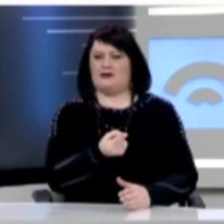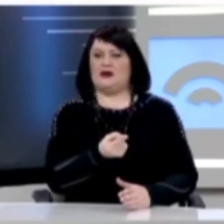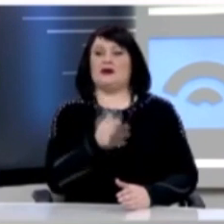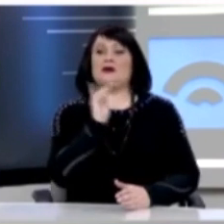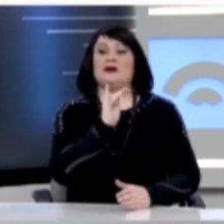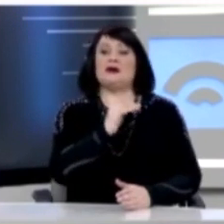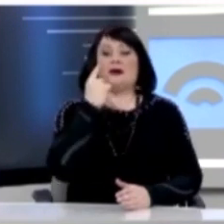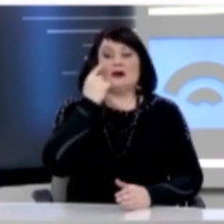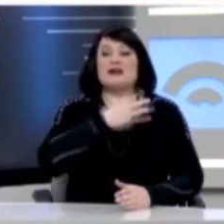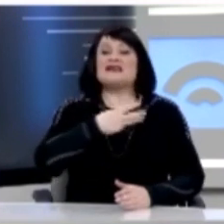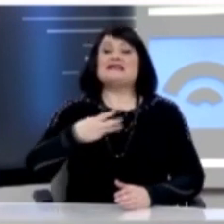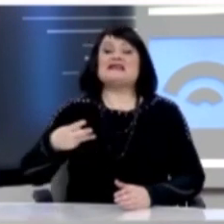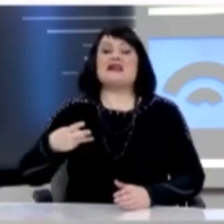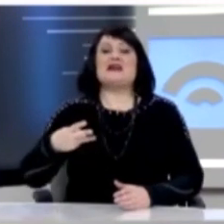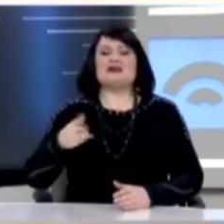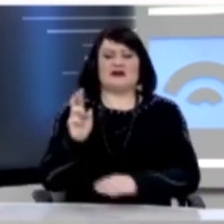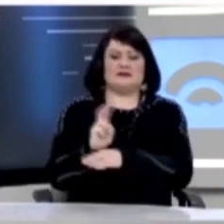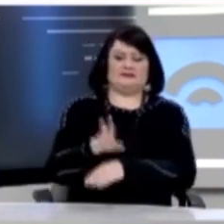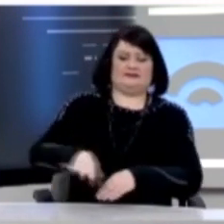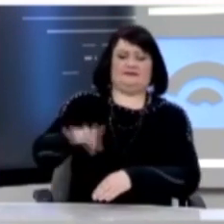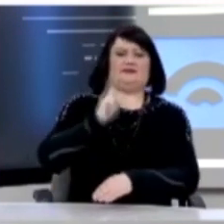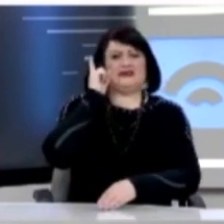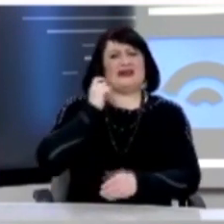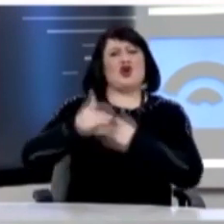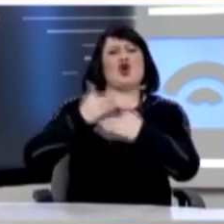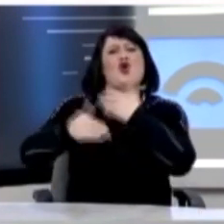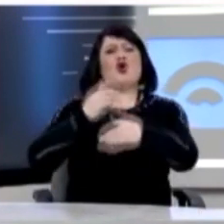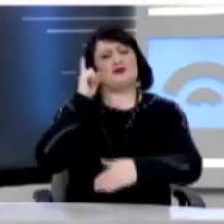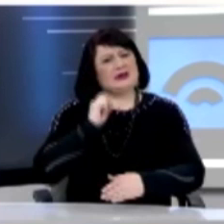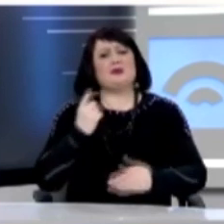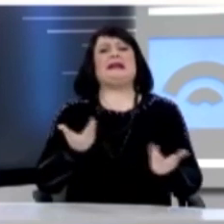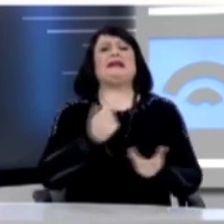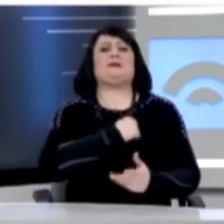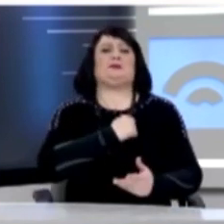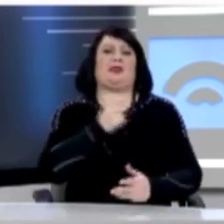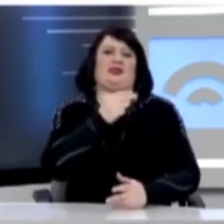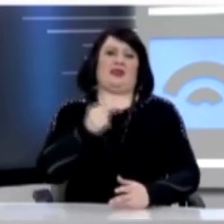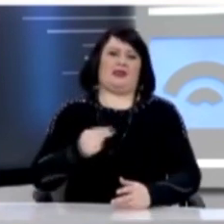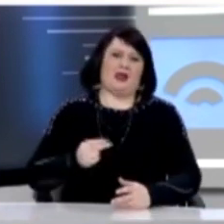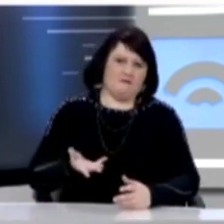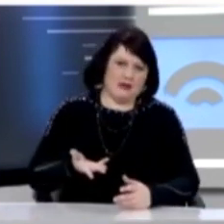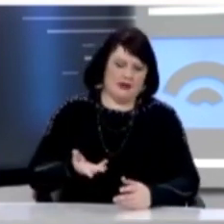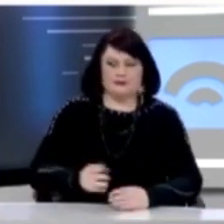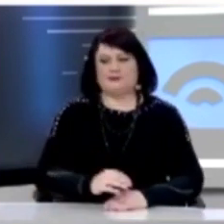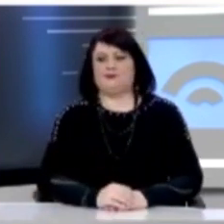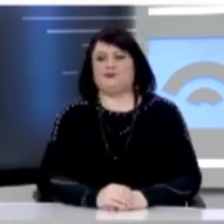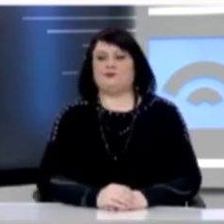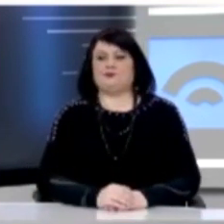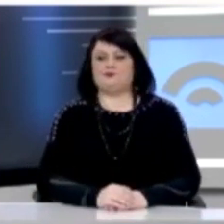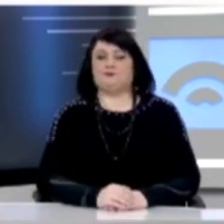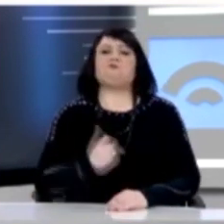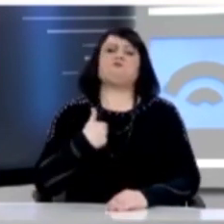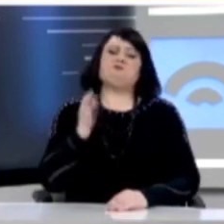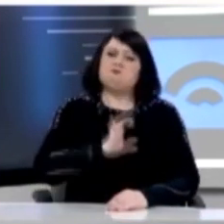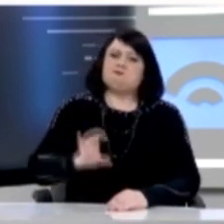σε εσάς, γιατί τους υπόλοιπους τους ξέρουμε και διαχρονικά έχουν τοποθετηθεί για αυτά τα ζητήματα. Όσο και αν